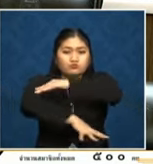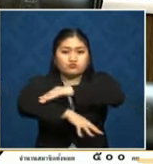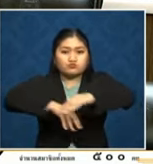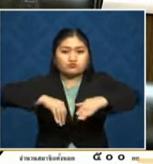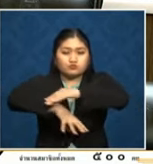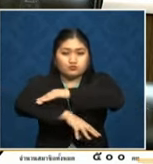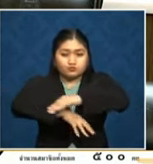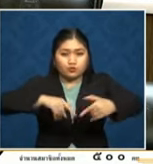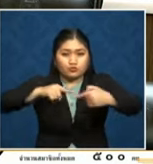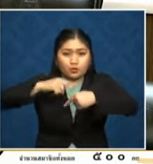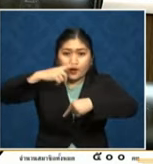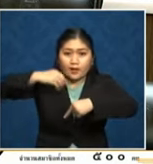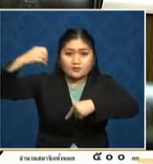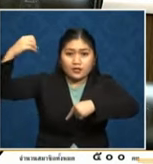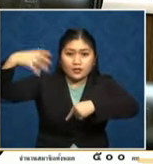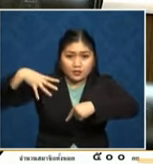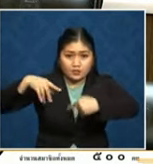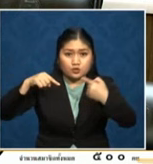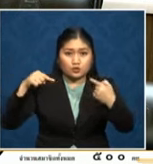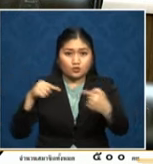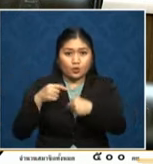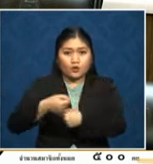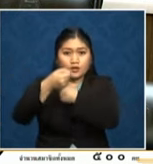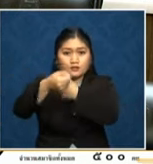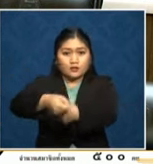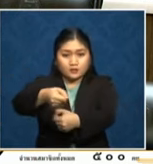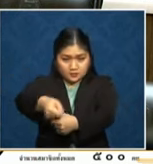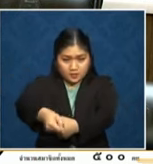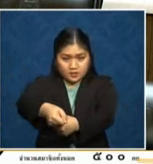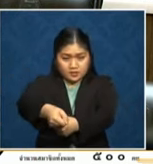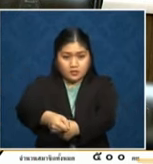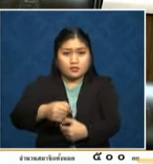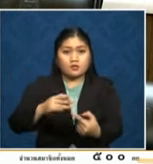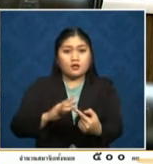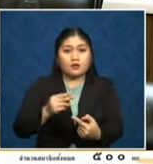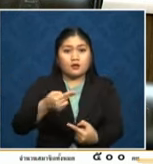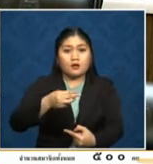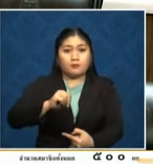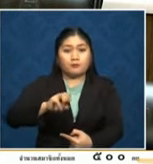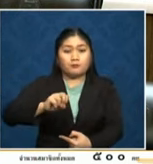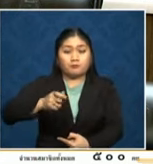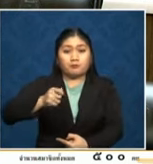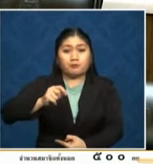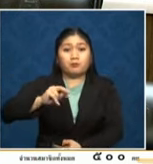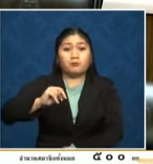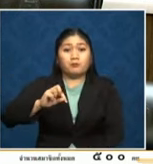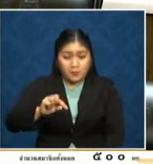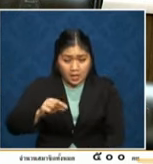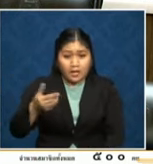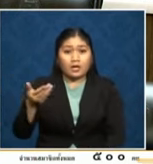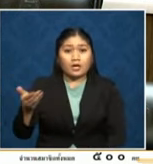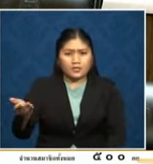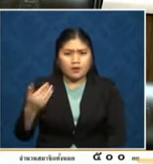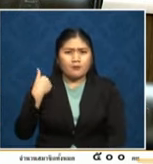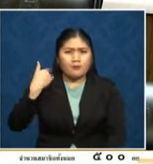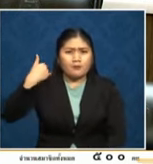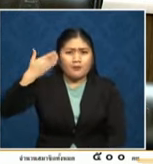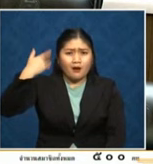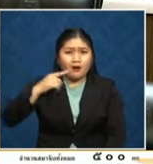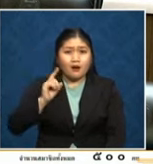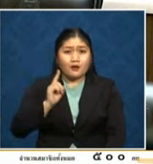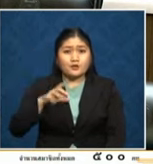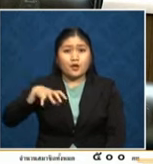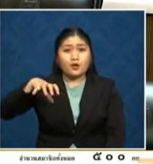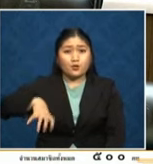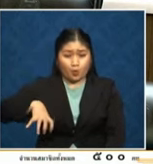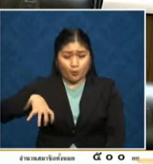แสงอาทิตย์เพื่อการเกษตรโครงการเหมืองถ่านหินเก่าตำบลดงดำอำเภอลี้จังหวัดลำพูนเนื่องจากนะครับกรมพลังง